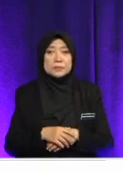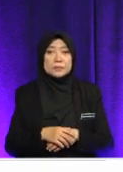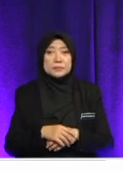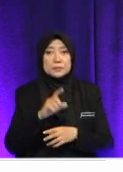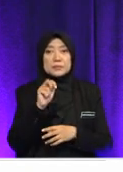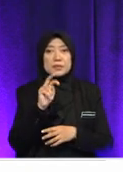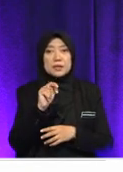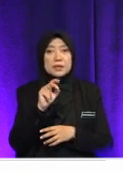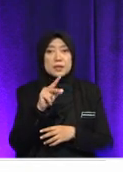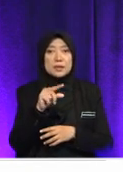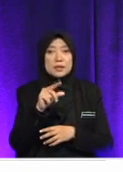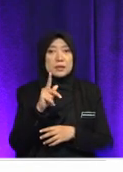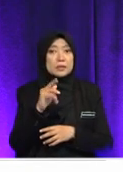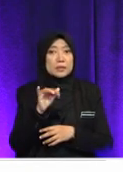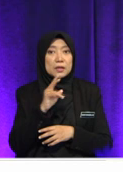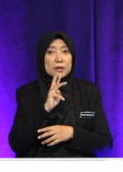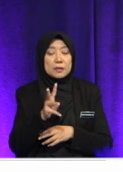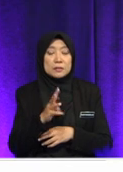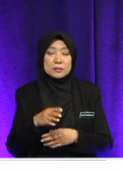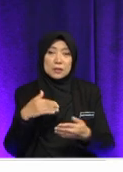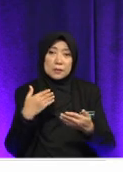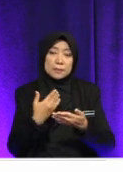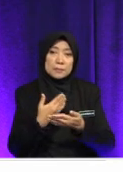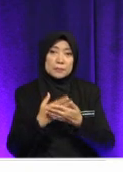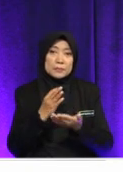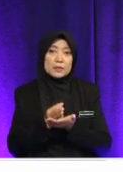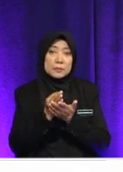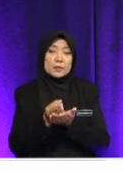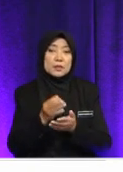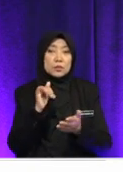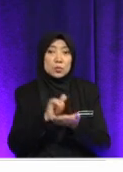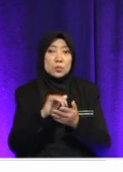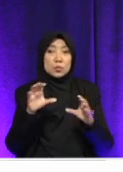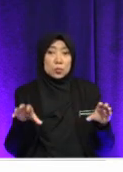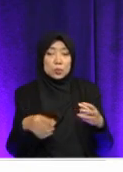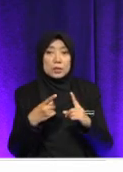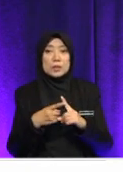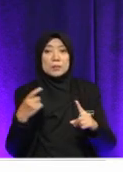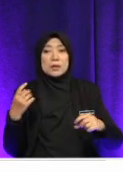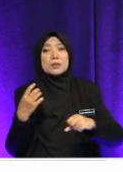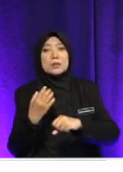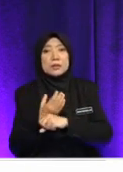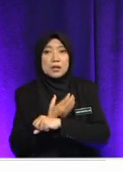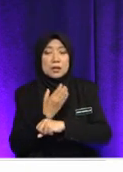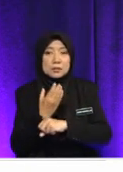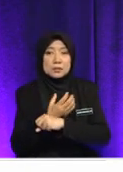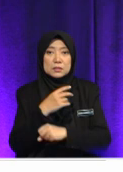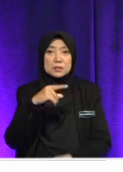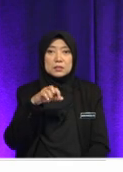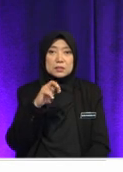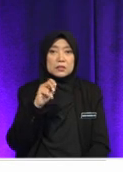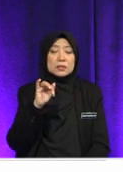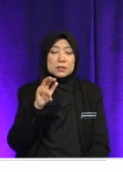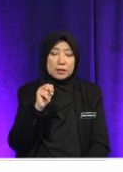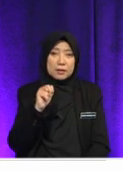sebenarnya tangki air sampai ini yang ini sebenarnya dibuat daripada kaca gentian Oke